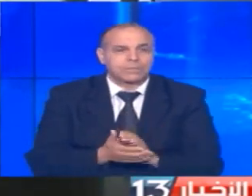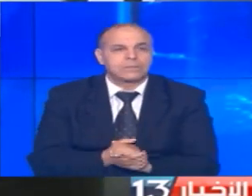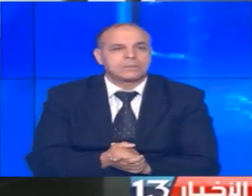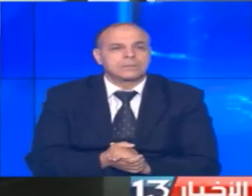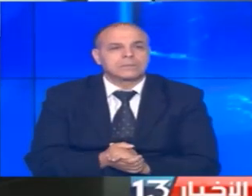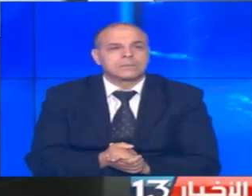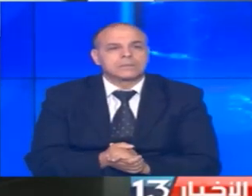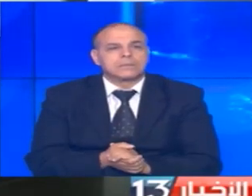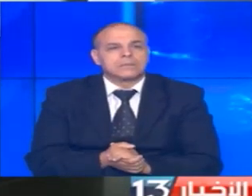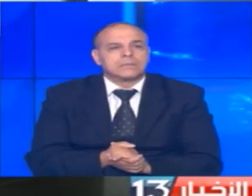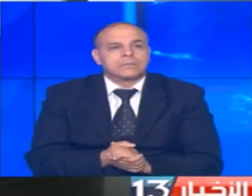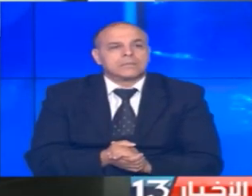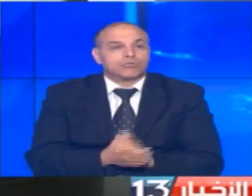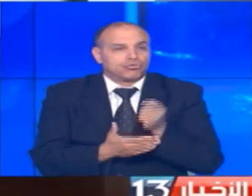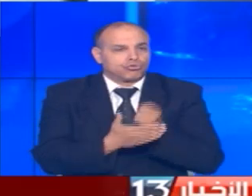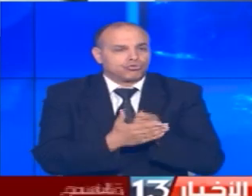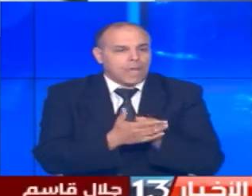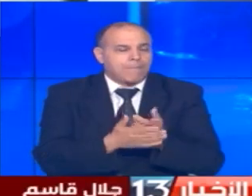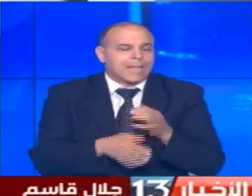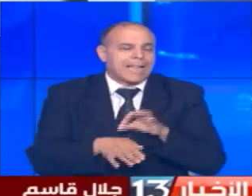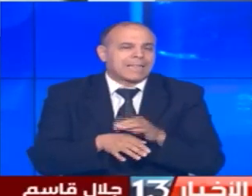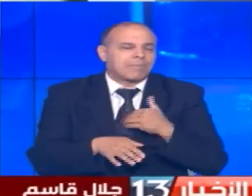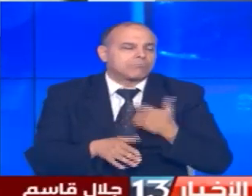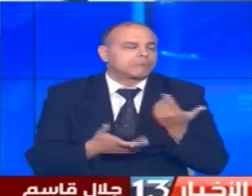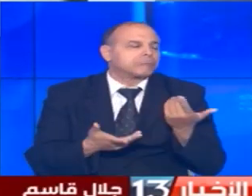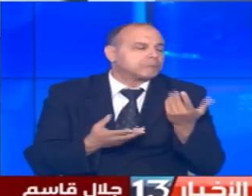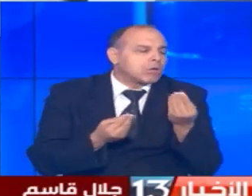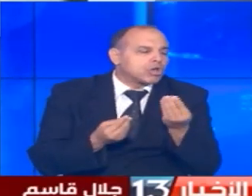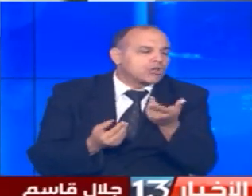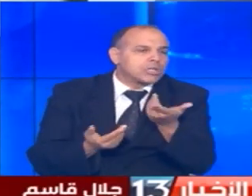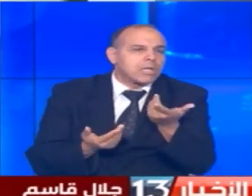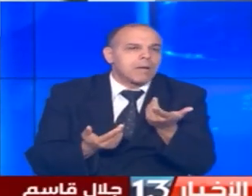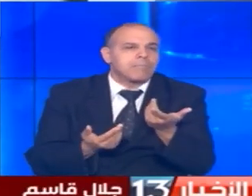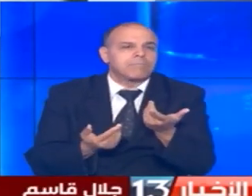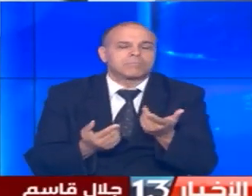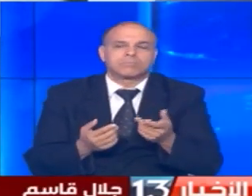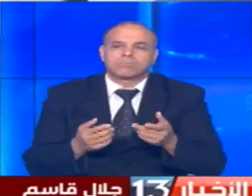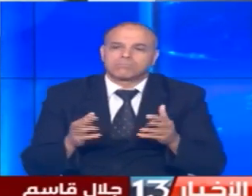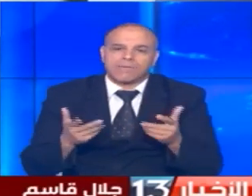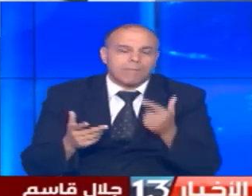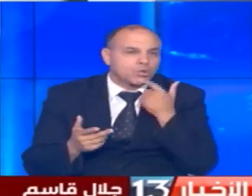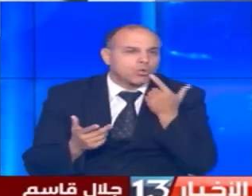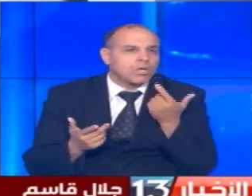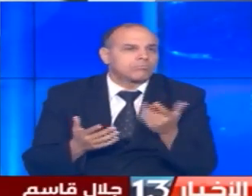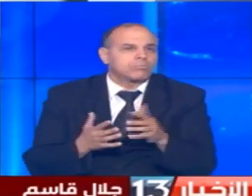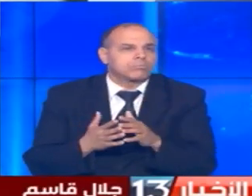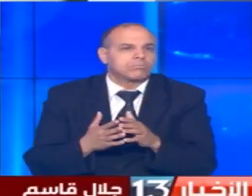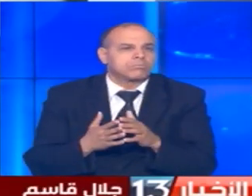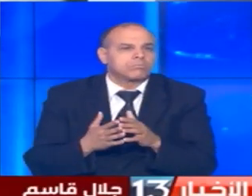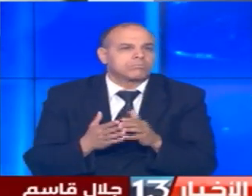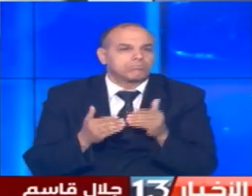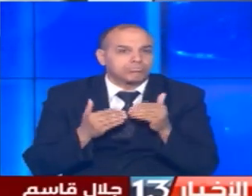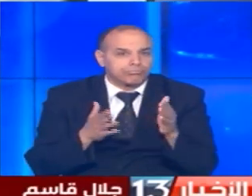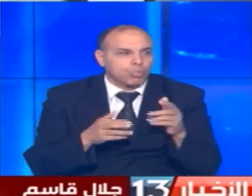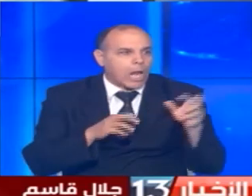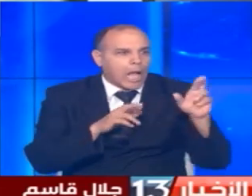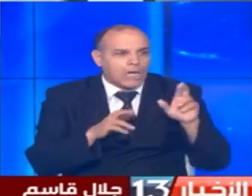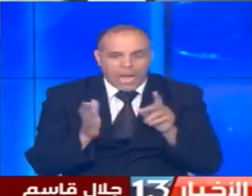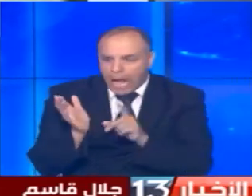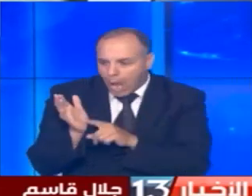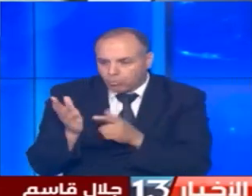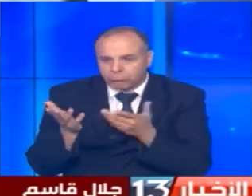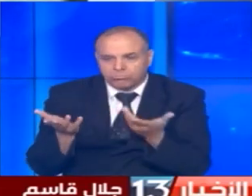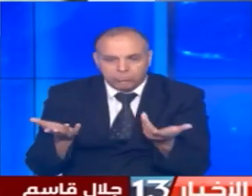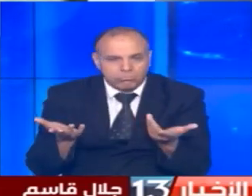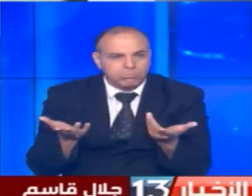يتعلق بالاقتناء المستلزمات الطبية، هناك ما تمشي معناها معناش نومنكلاتور أو مرجعية على